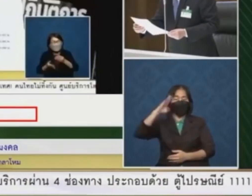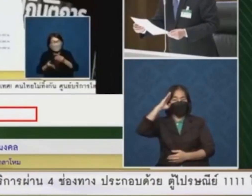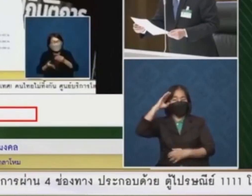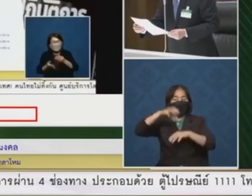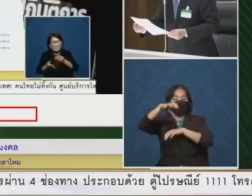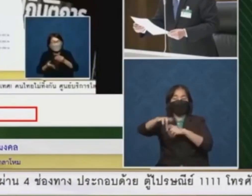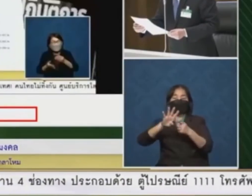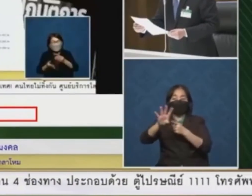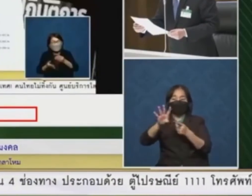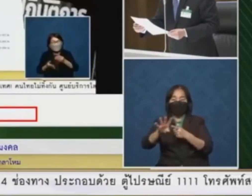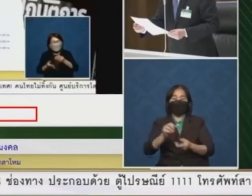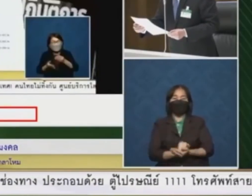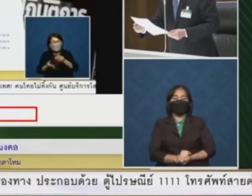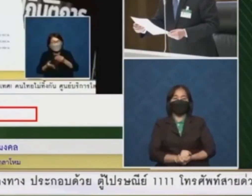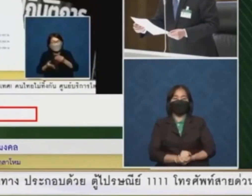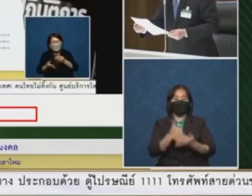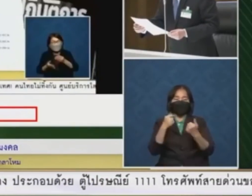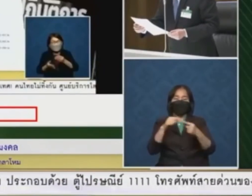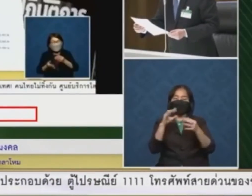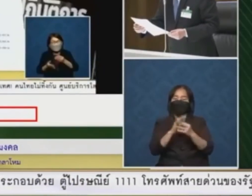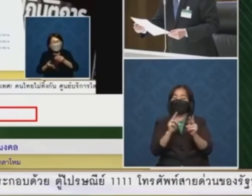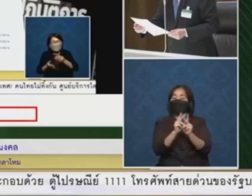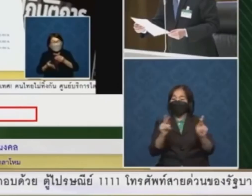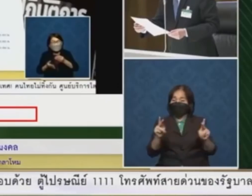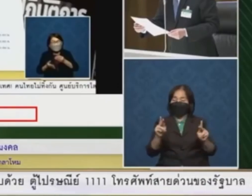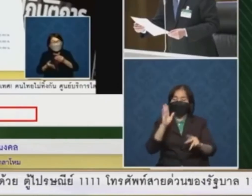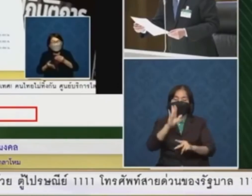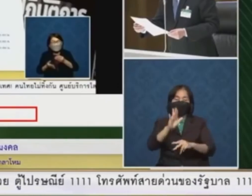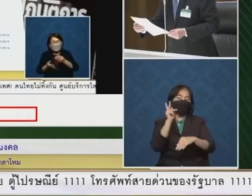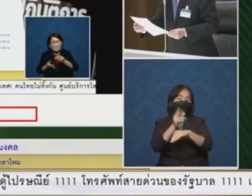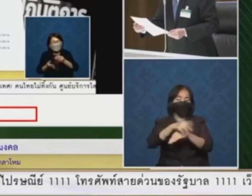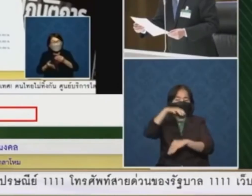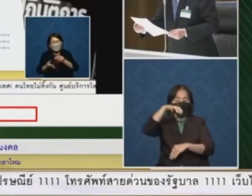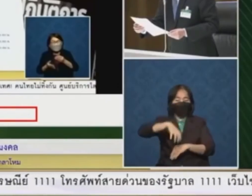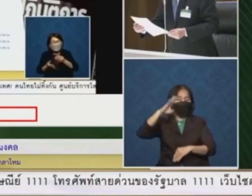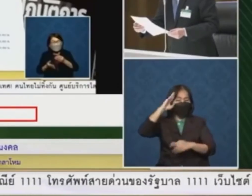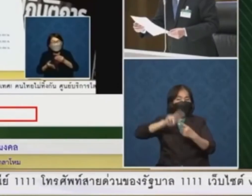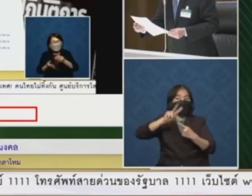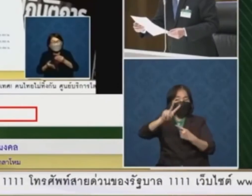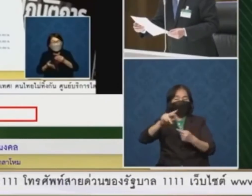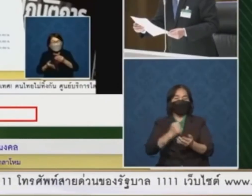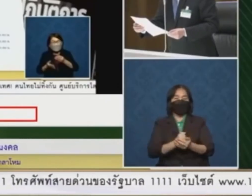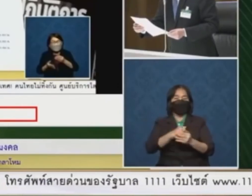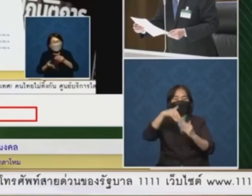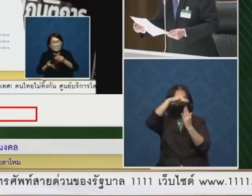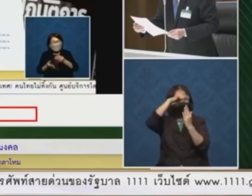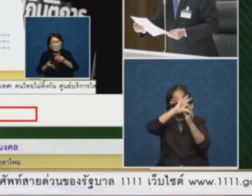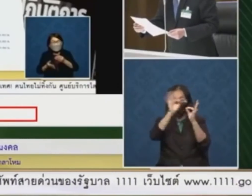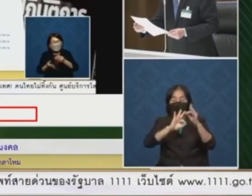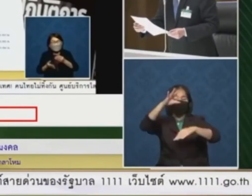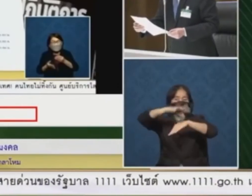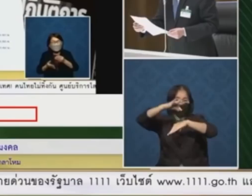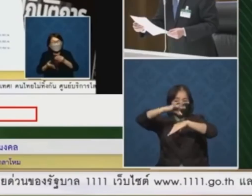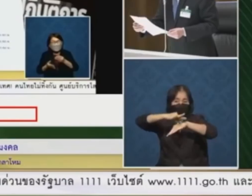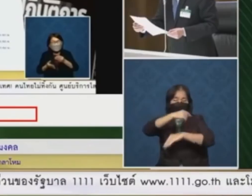เรื่องของคณะกรรมการศูนย์บริการสารสนเทศกองทัพภาคที่2นะที่เขียนทั้งหมดนะครับตำแหน่งย